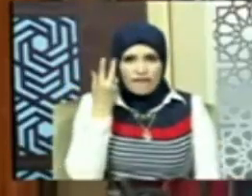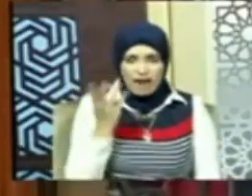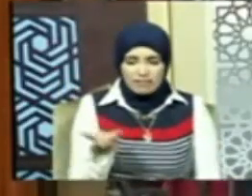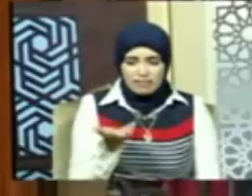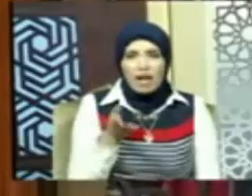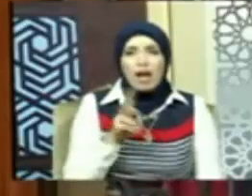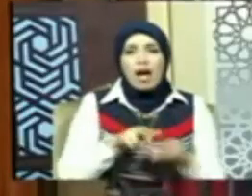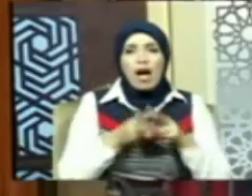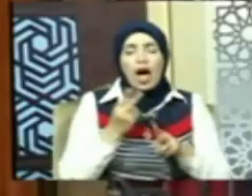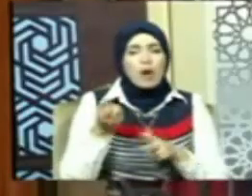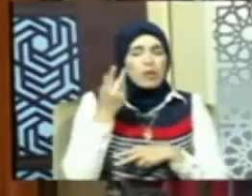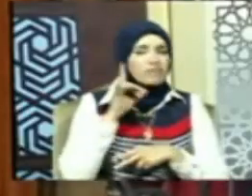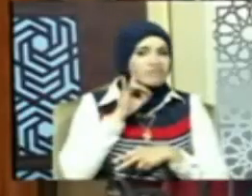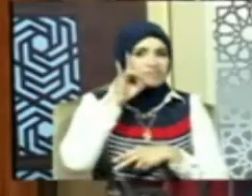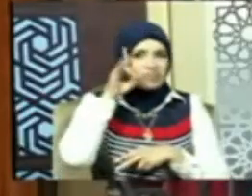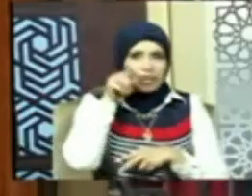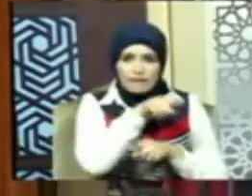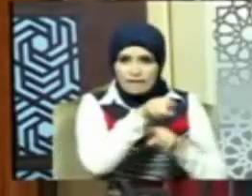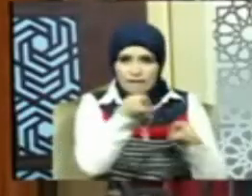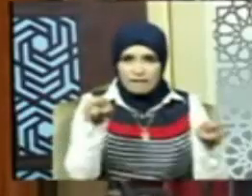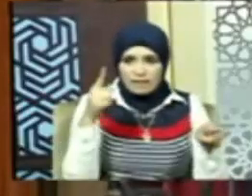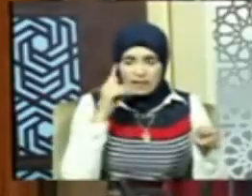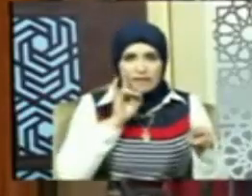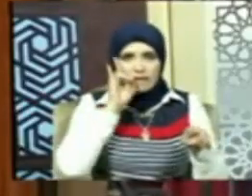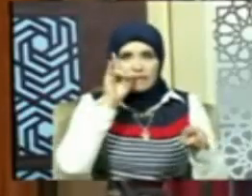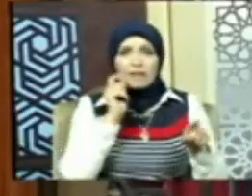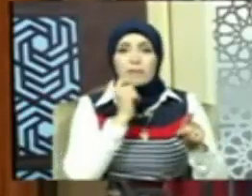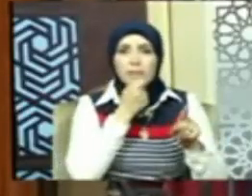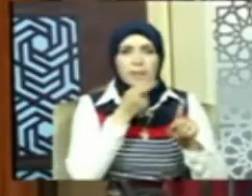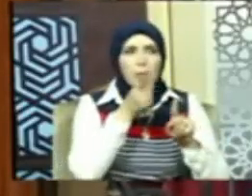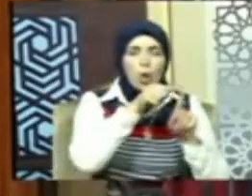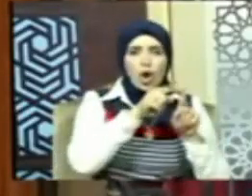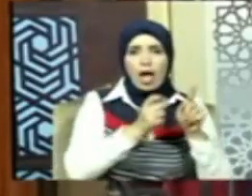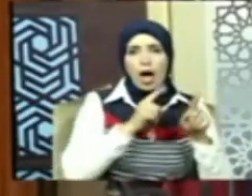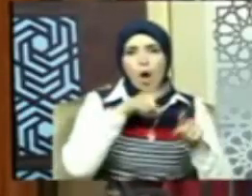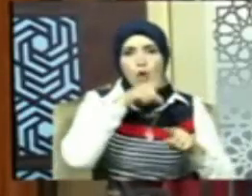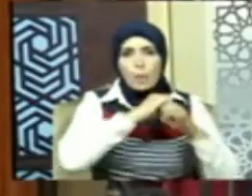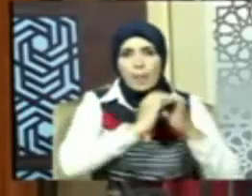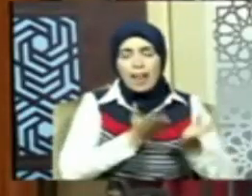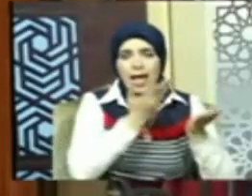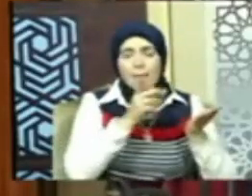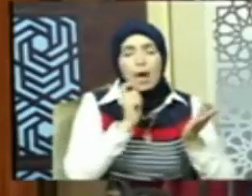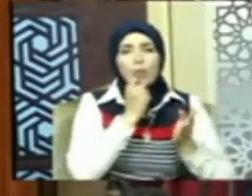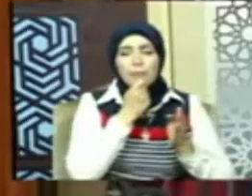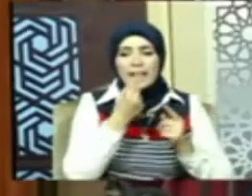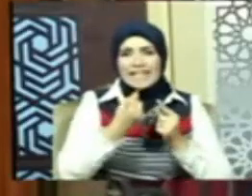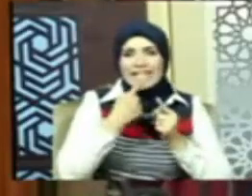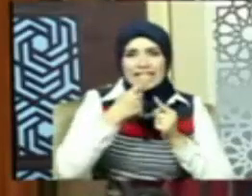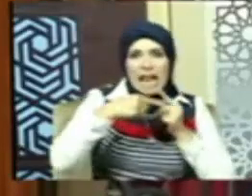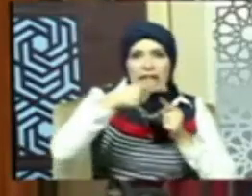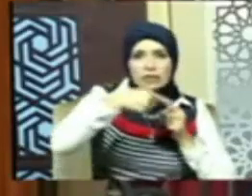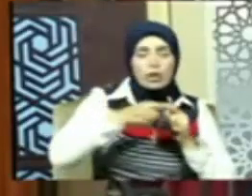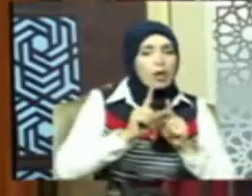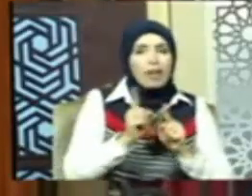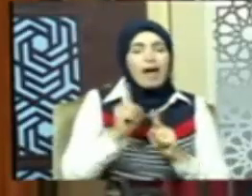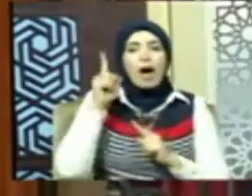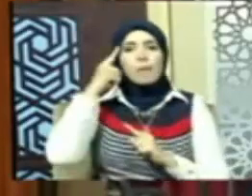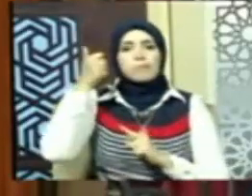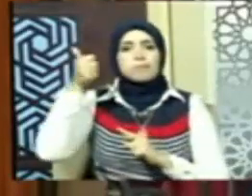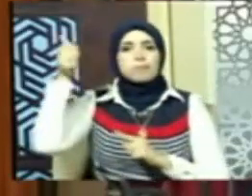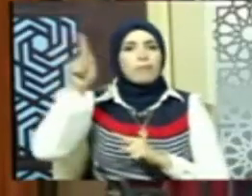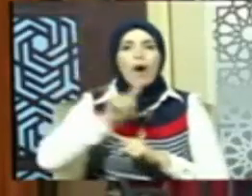ولا خزعبلات ولا تنبؤات، إن الله وحده، إن